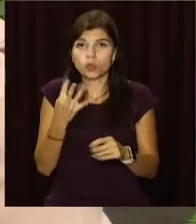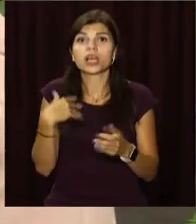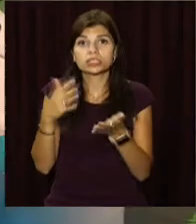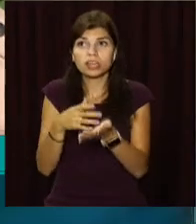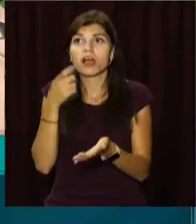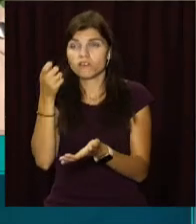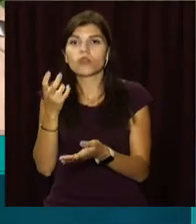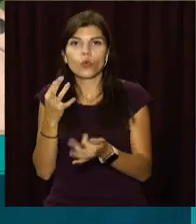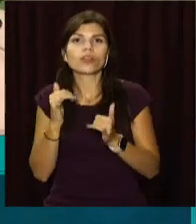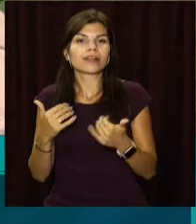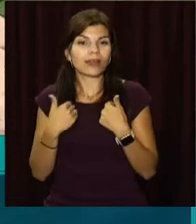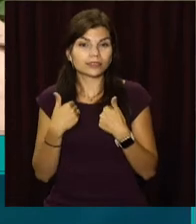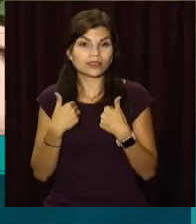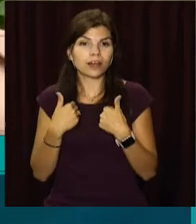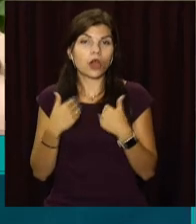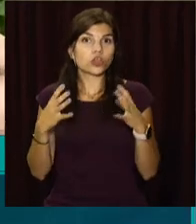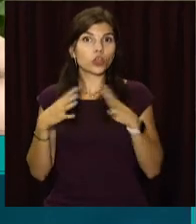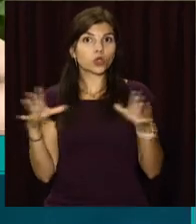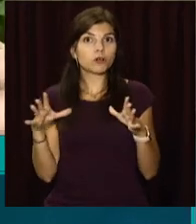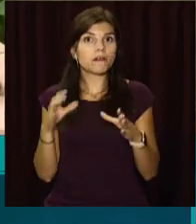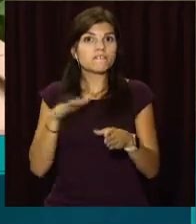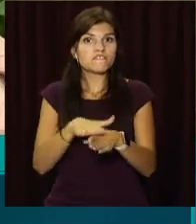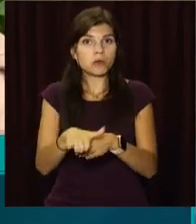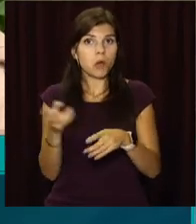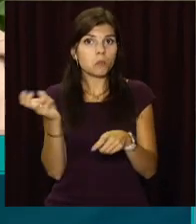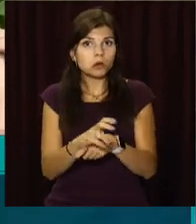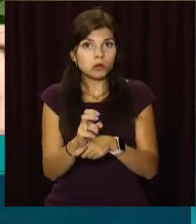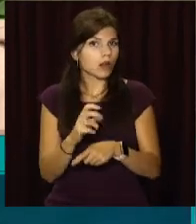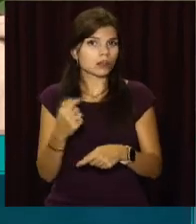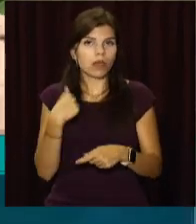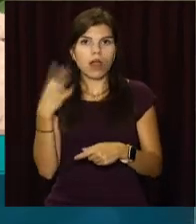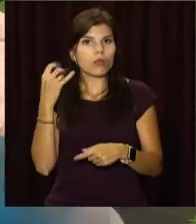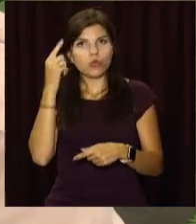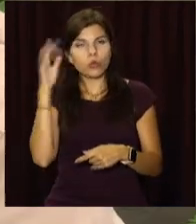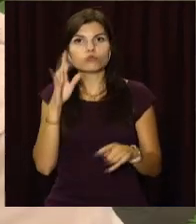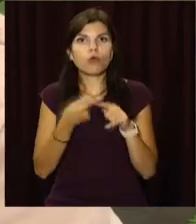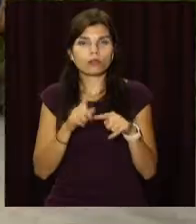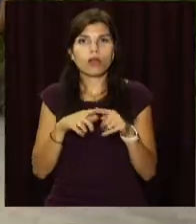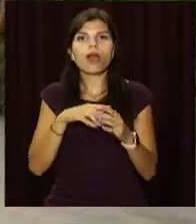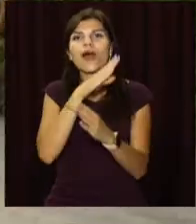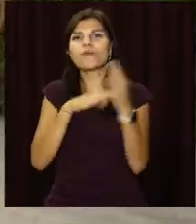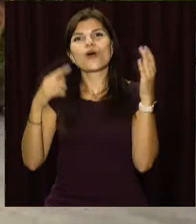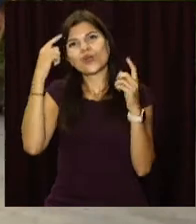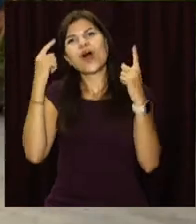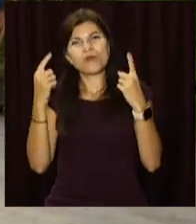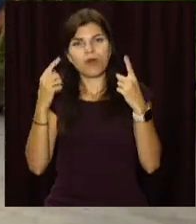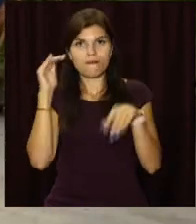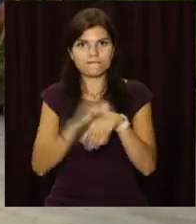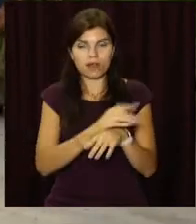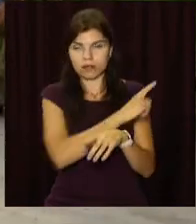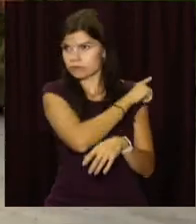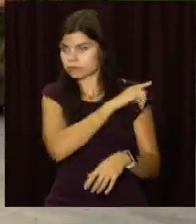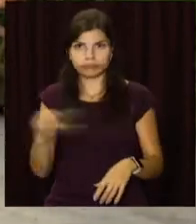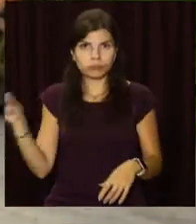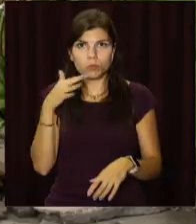це, звичайно, неочікувано. Я не думала, що це буде настільки масштабна обрізка. Обрізка дерев – щорічний